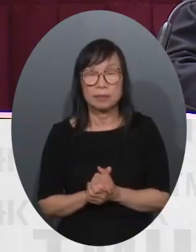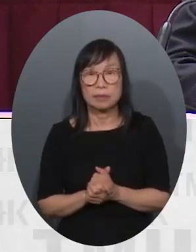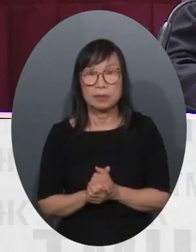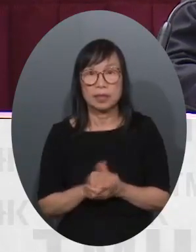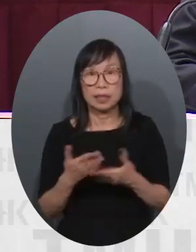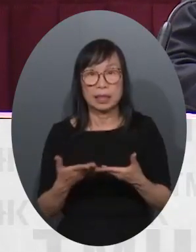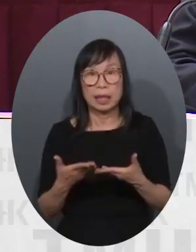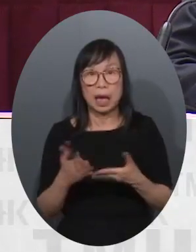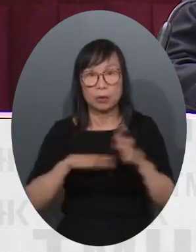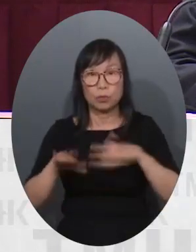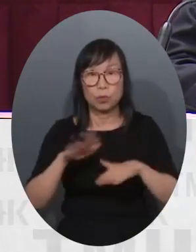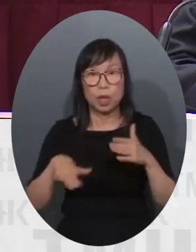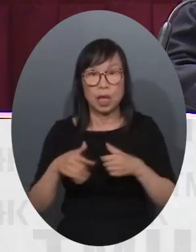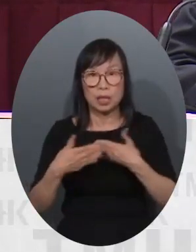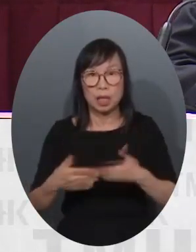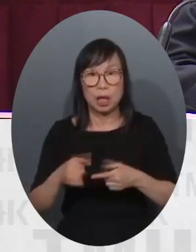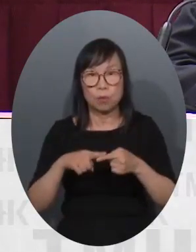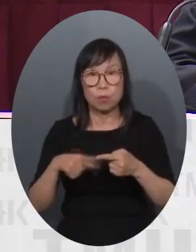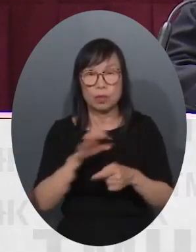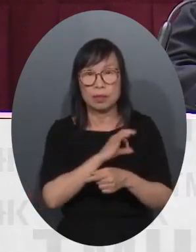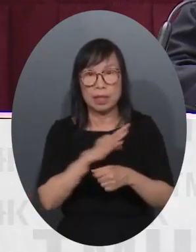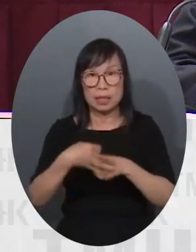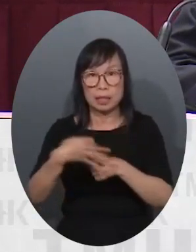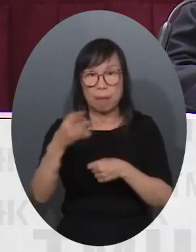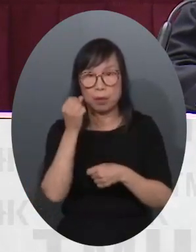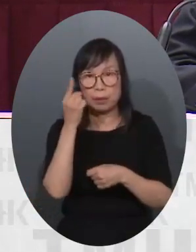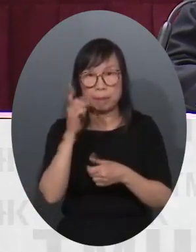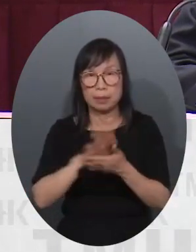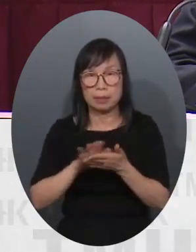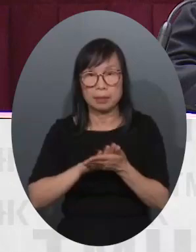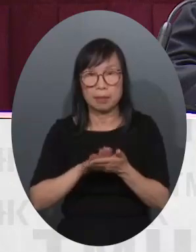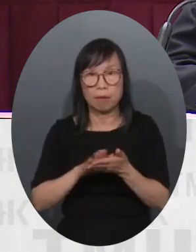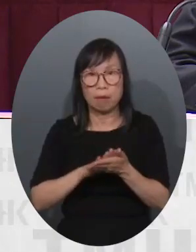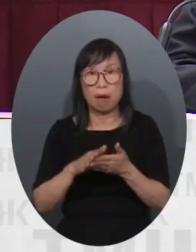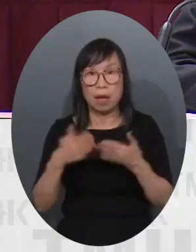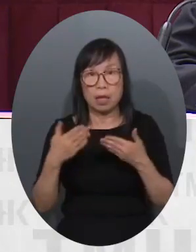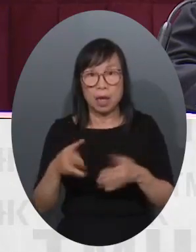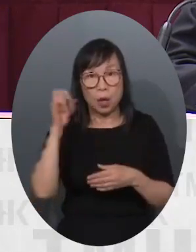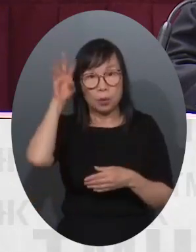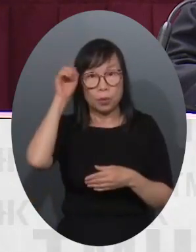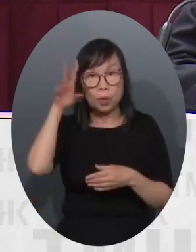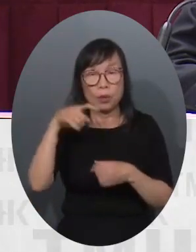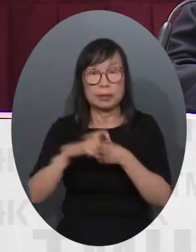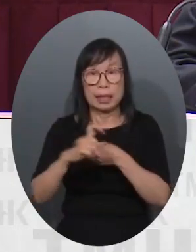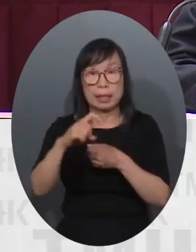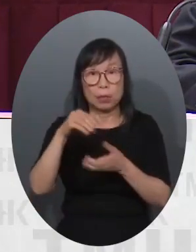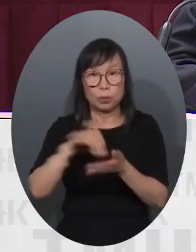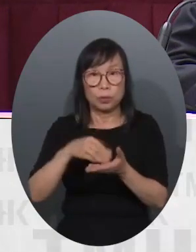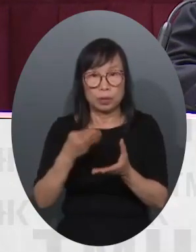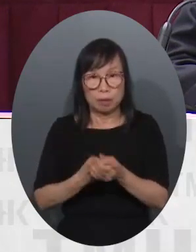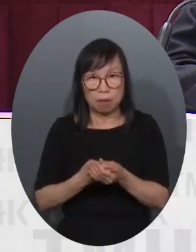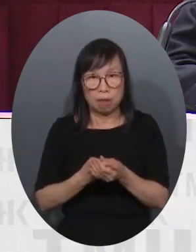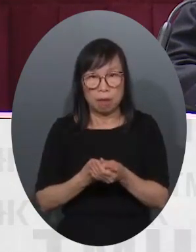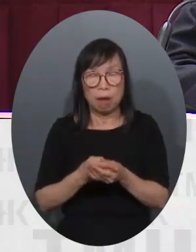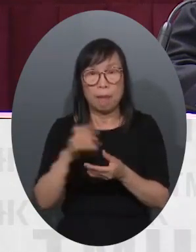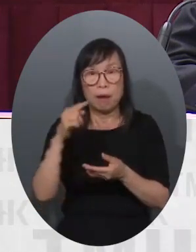我們現在處理今次大會第三項特別事務。我正式動議第九號決議案，即